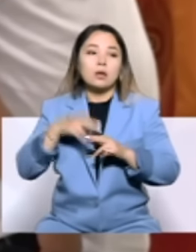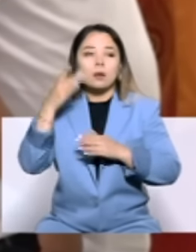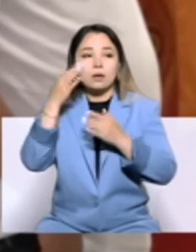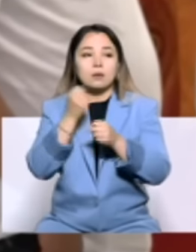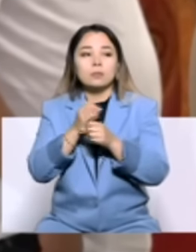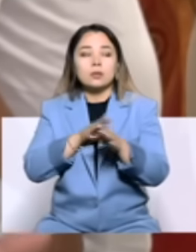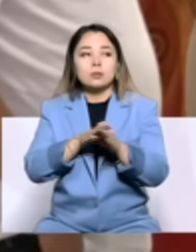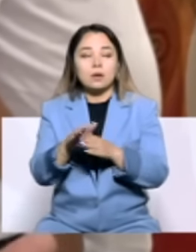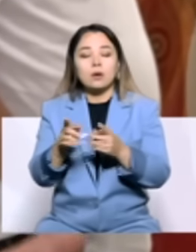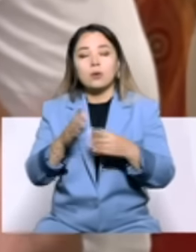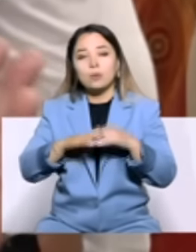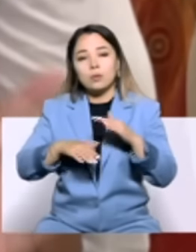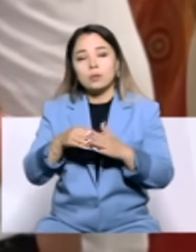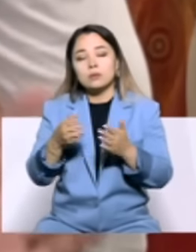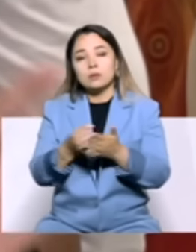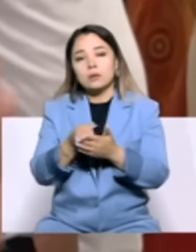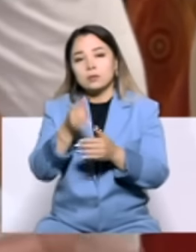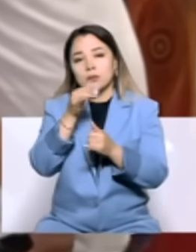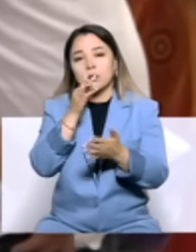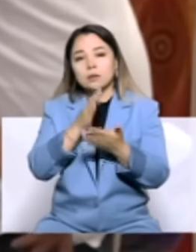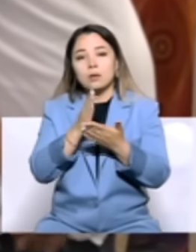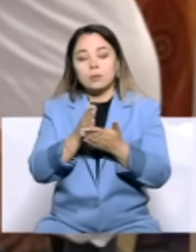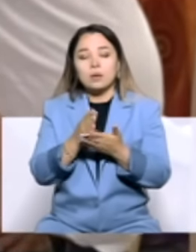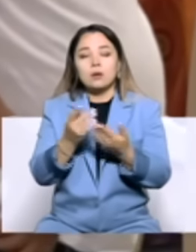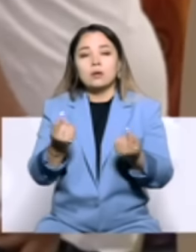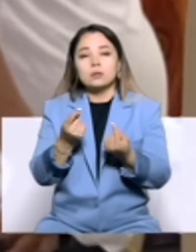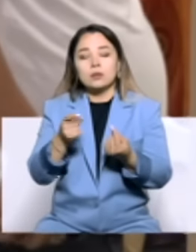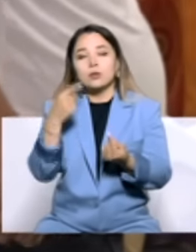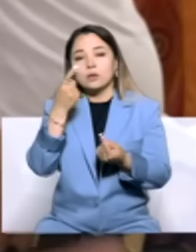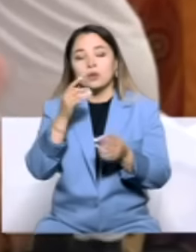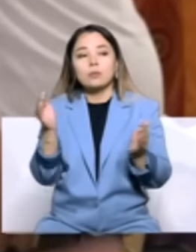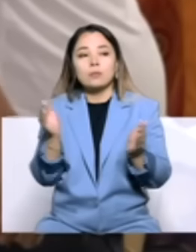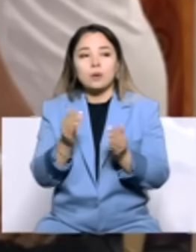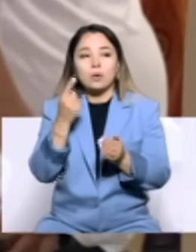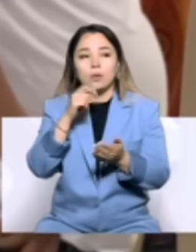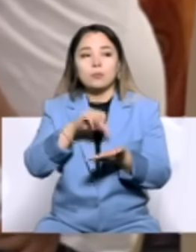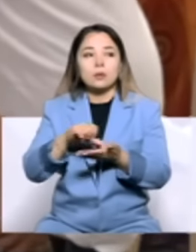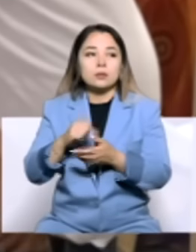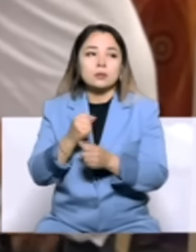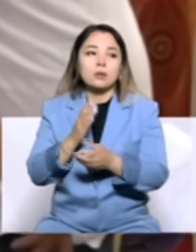жүрген, қолынан ештеңе келмейтін кішкентай адамның образын сомдағым келеді.